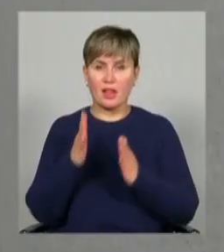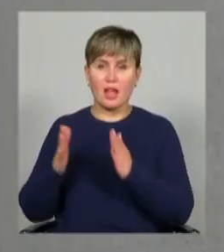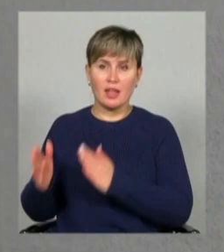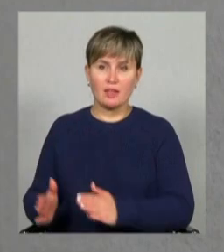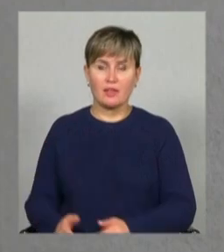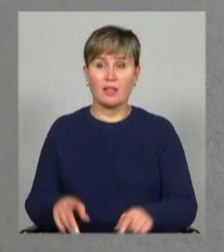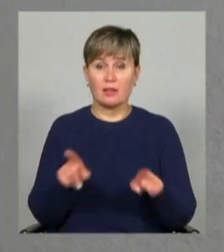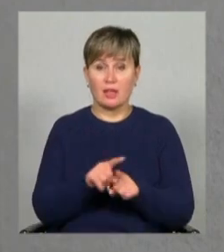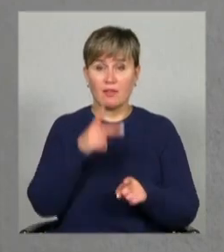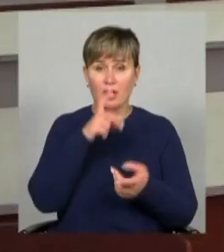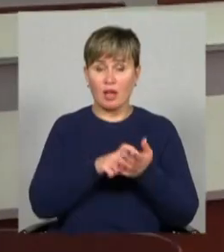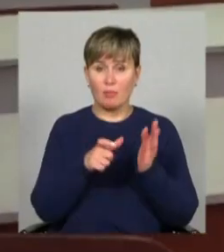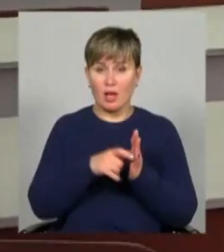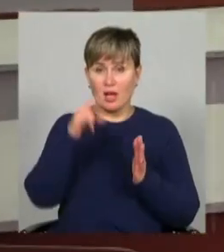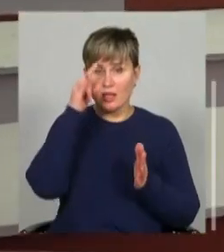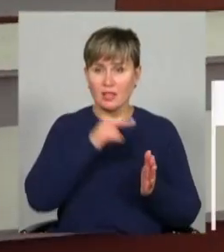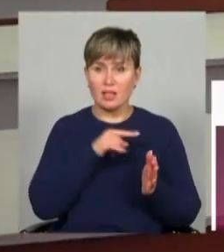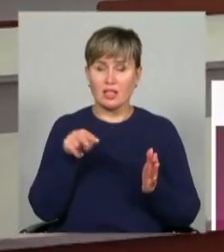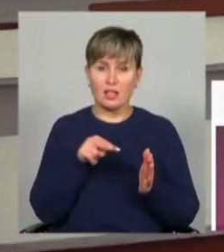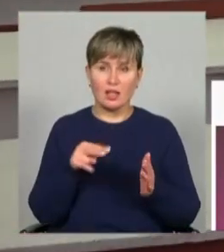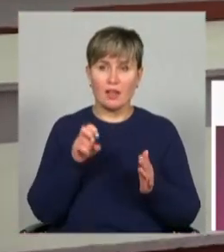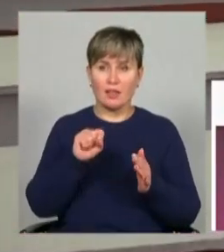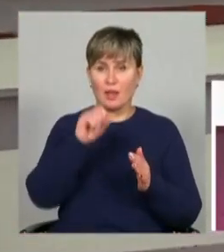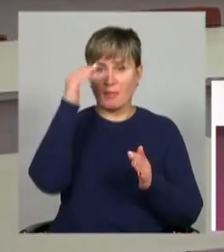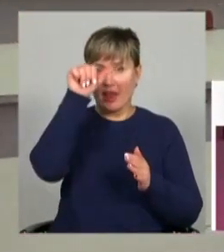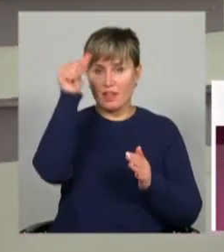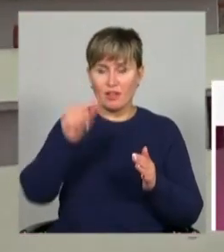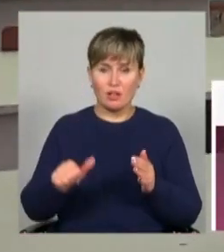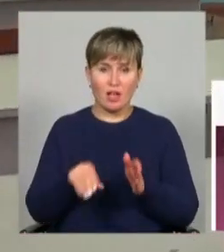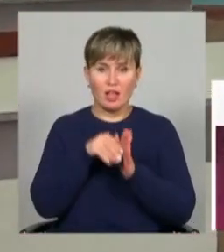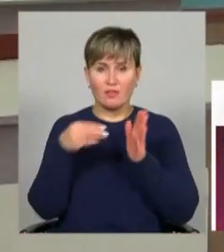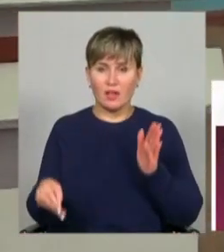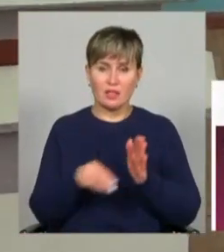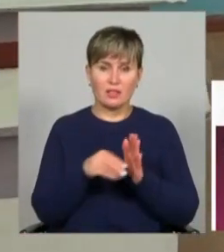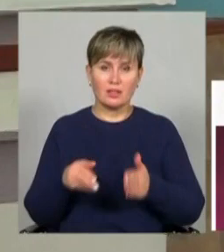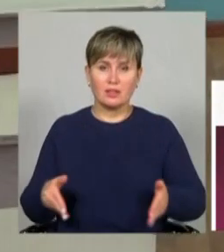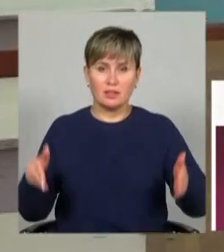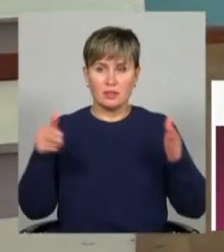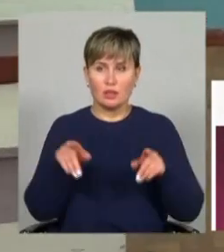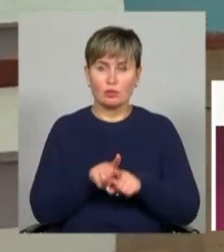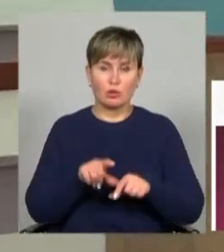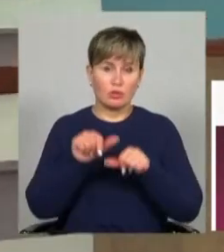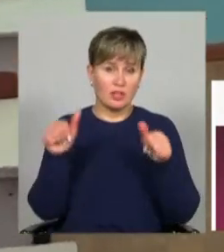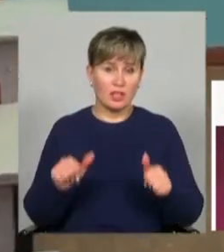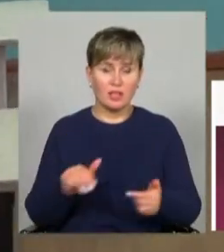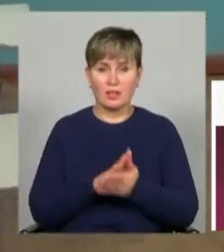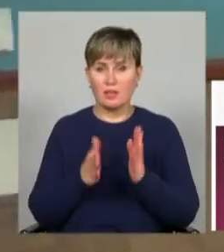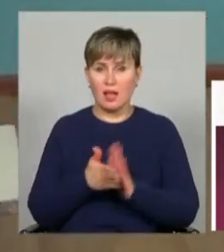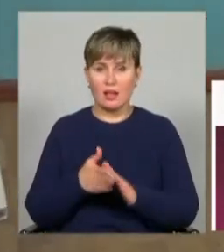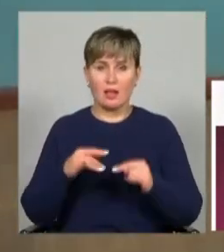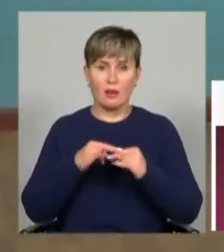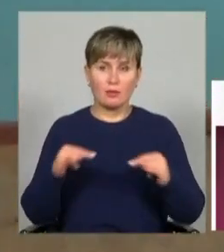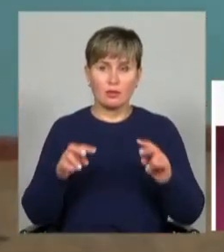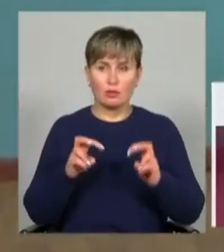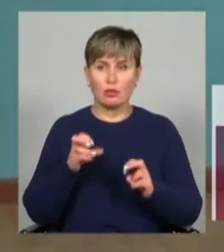вот так вот выглядит кабинет казахской литературы. На потолке отваливается штукатурка, а стены дали треск. О состоянии парт и стульев